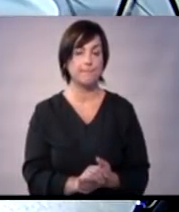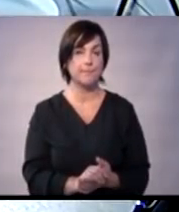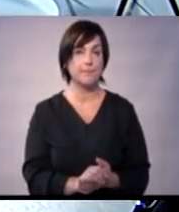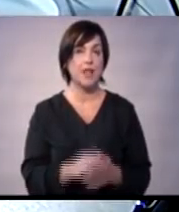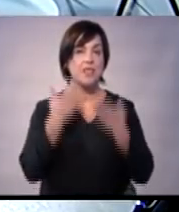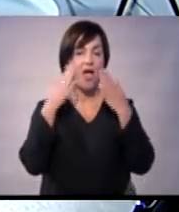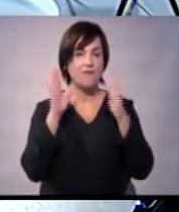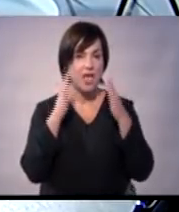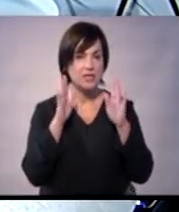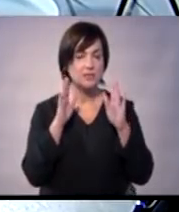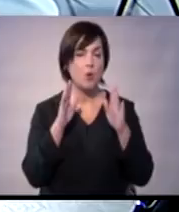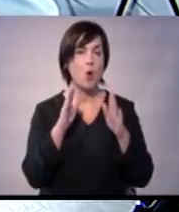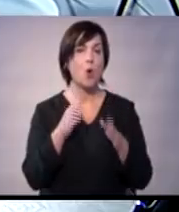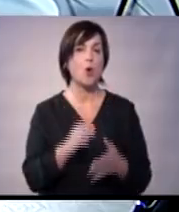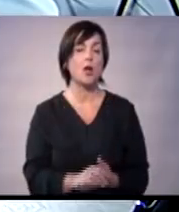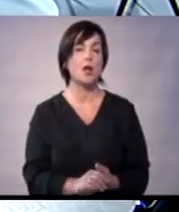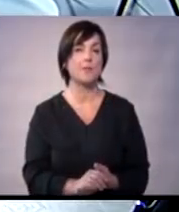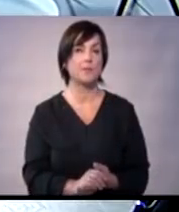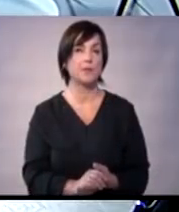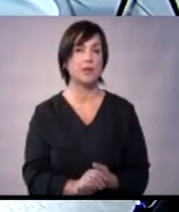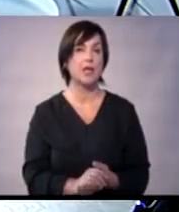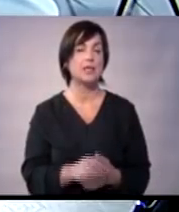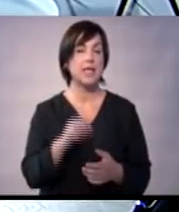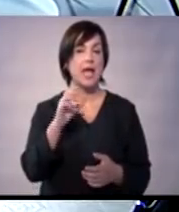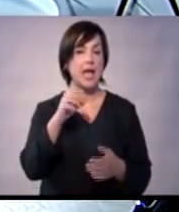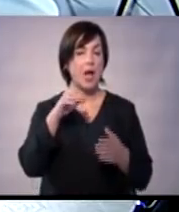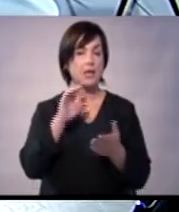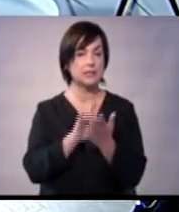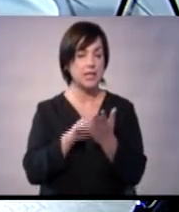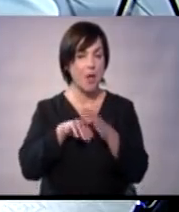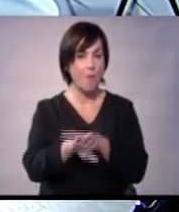на Facebook статуси, на SMS пораки и така.